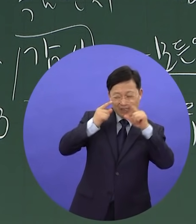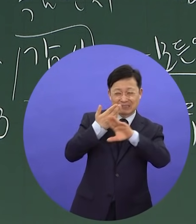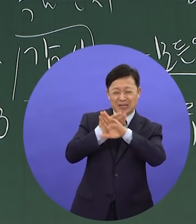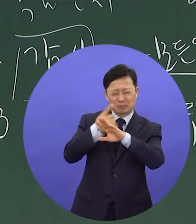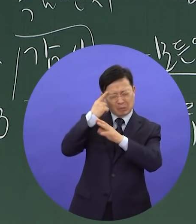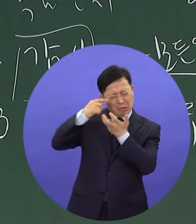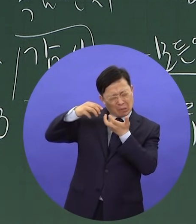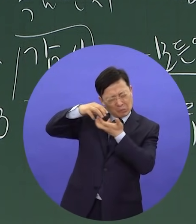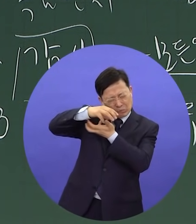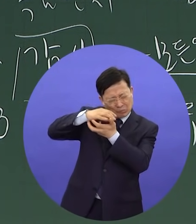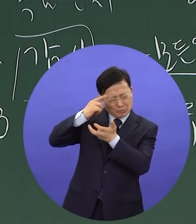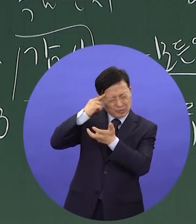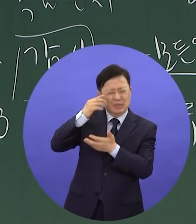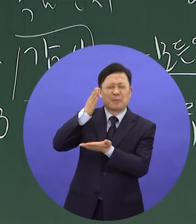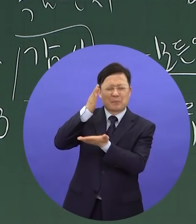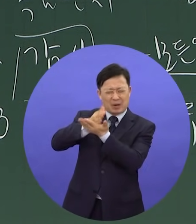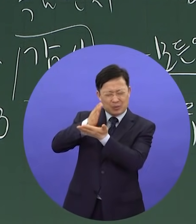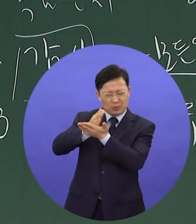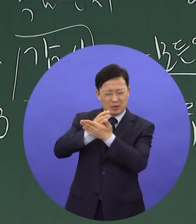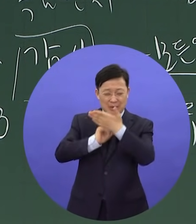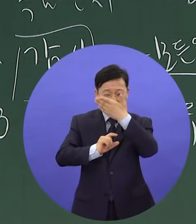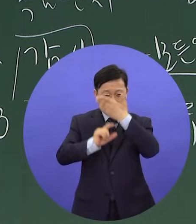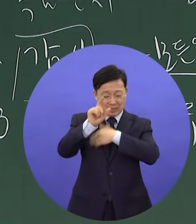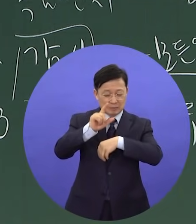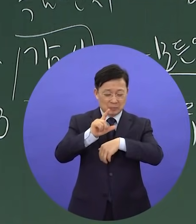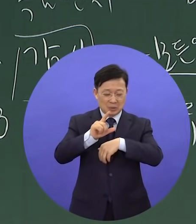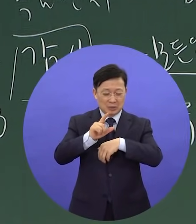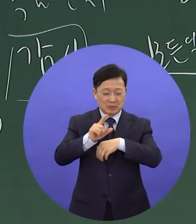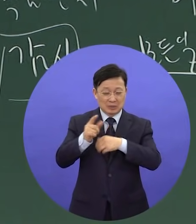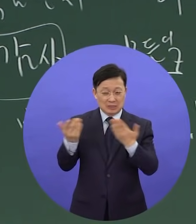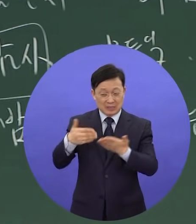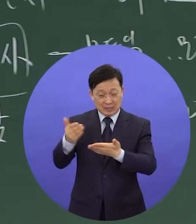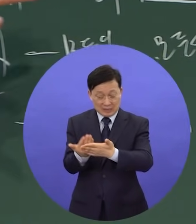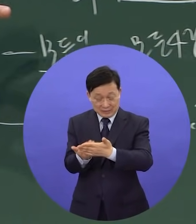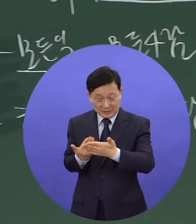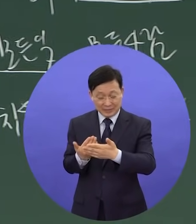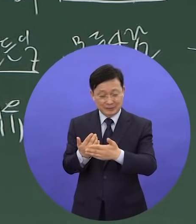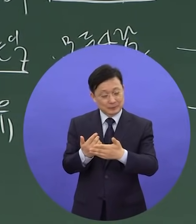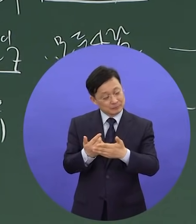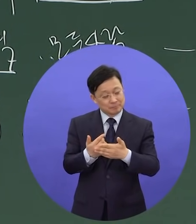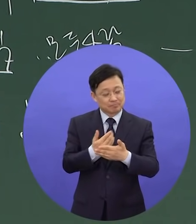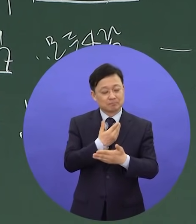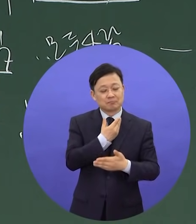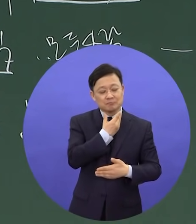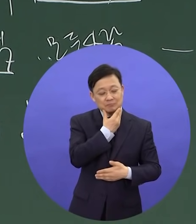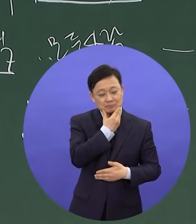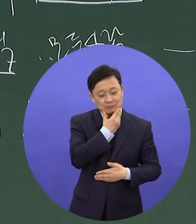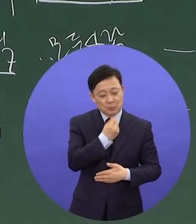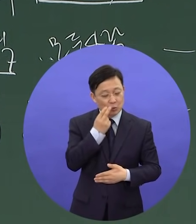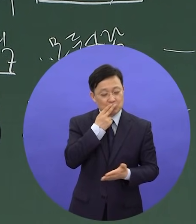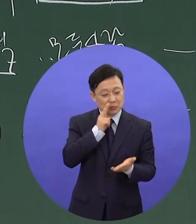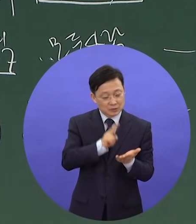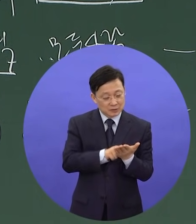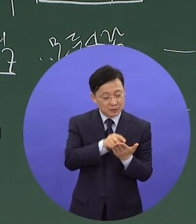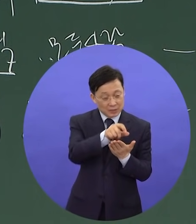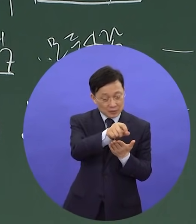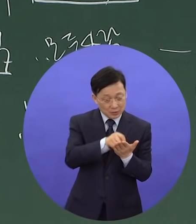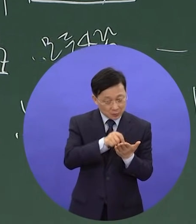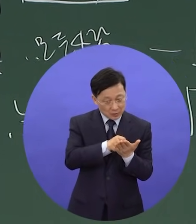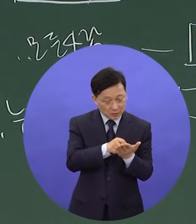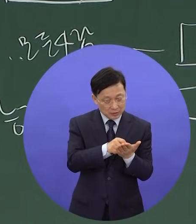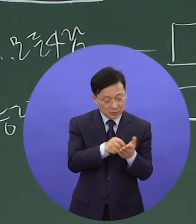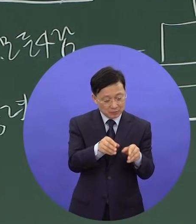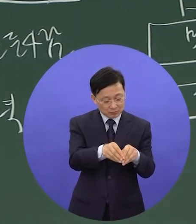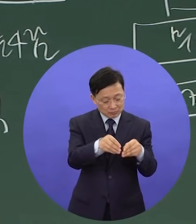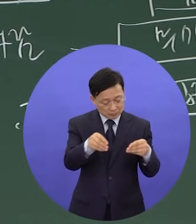마. 아침에만 출근할 때까지만 일할 때까지만 여러분 이게 복음 편지 말씀 기록해놓은 거 있죠. 이걸 쫙 이렇게